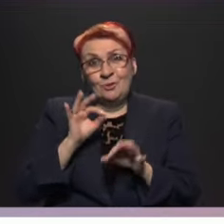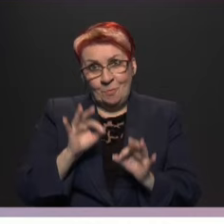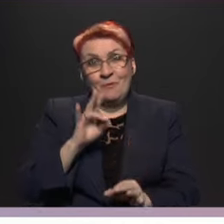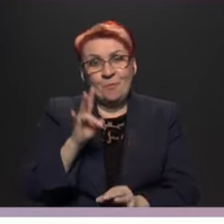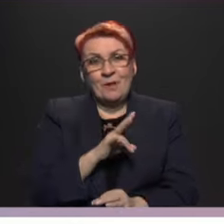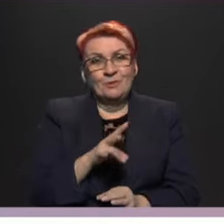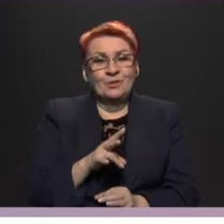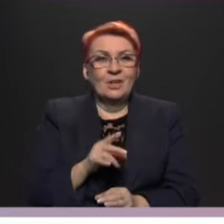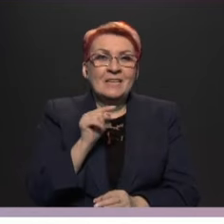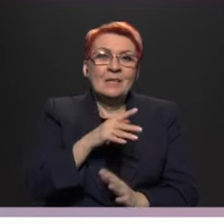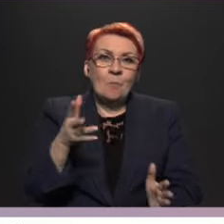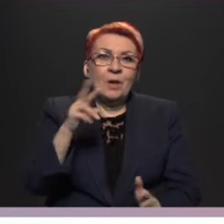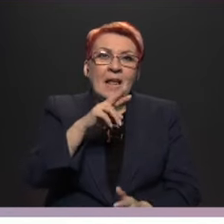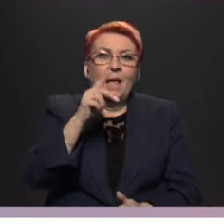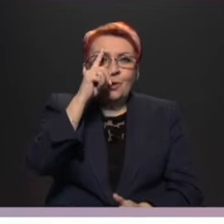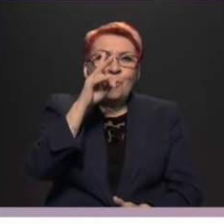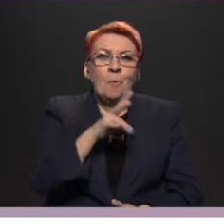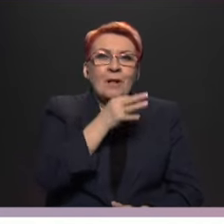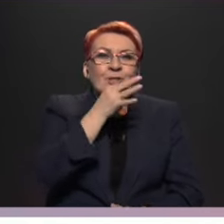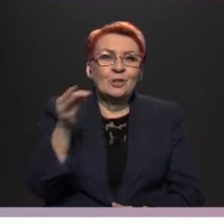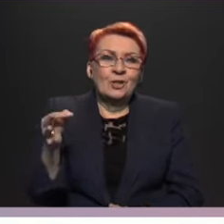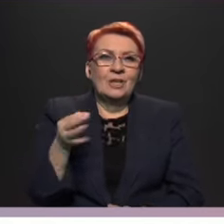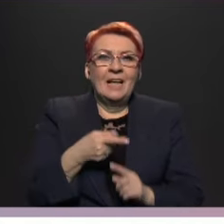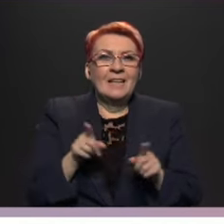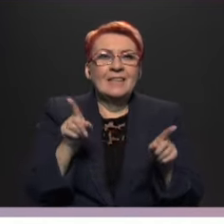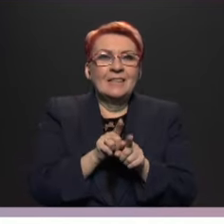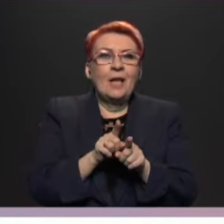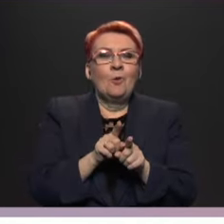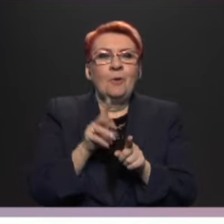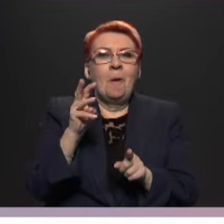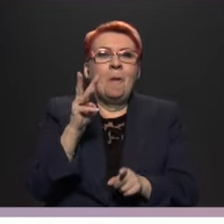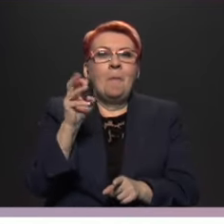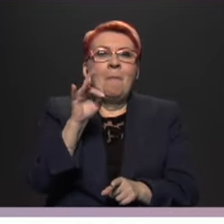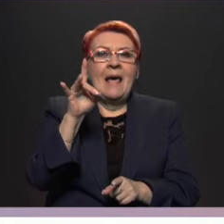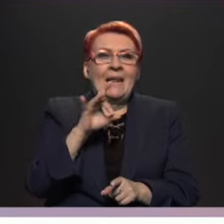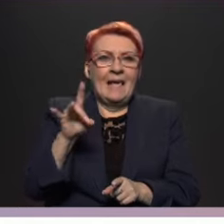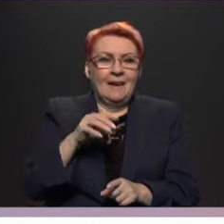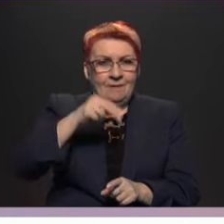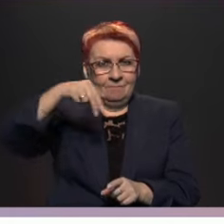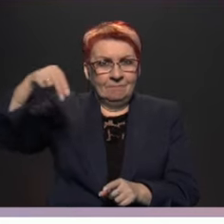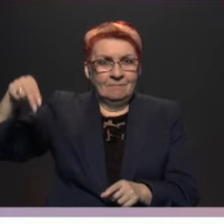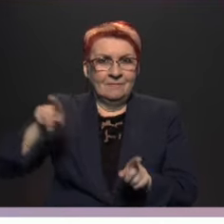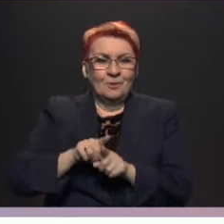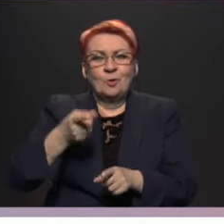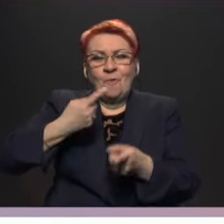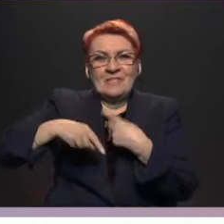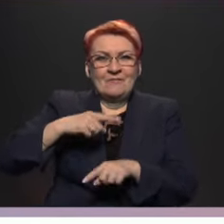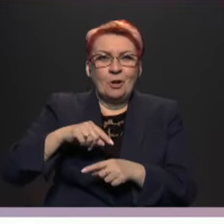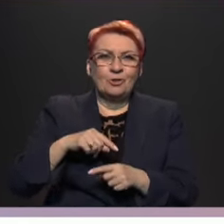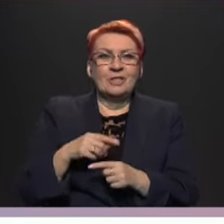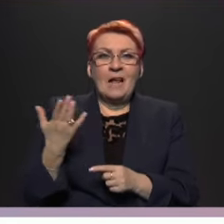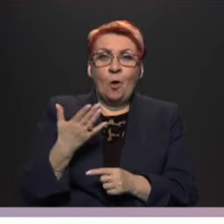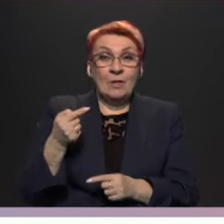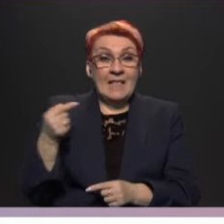батюшка? Тем более, я думаю, что да, что это такой хороший маркер, когда ты видишь, что возвращается какой-то